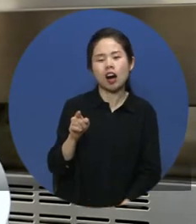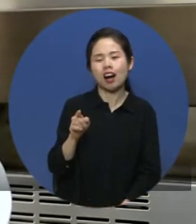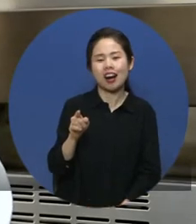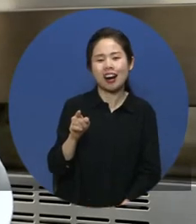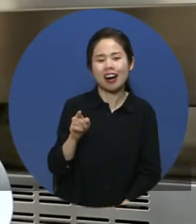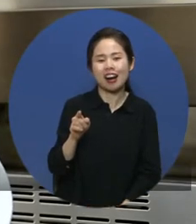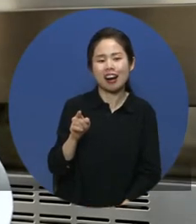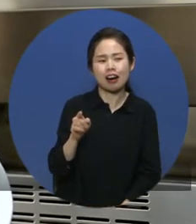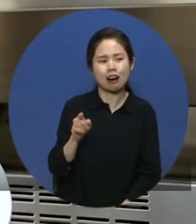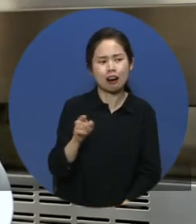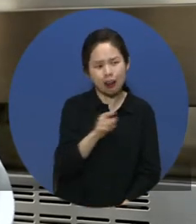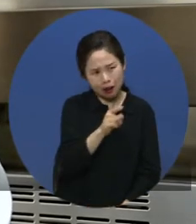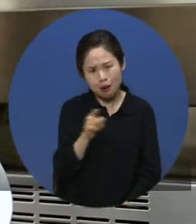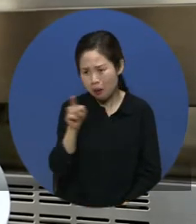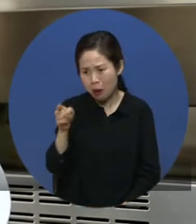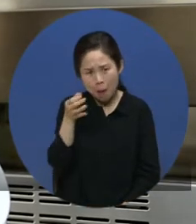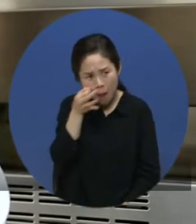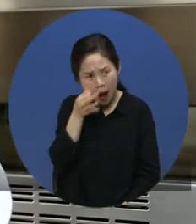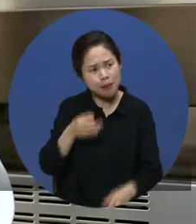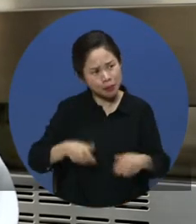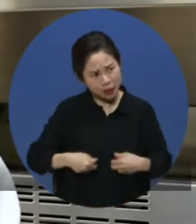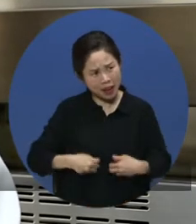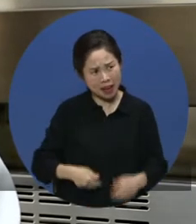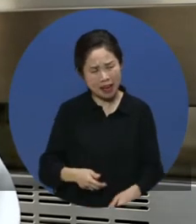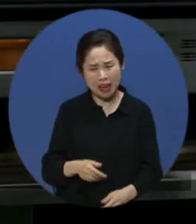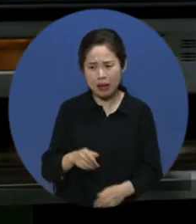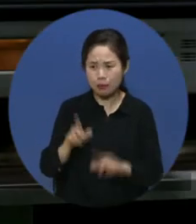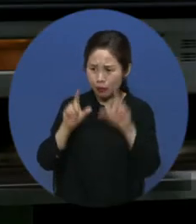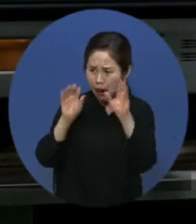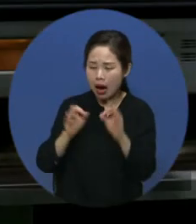한번 보셔야 합니다. 네, 감동적입니다. 네.